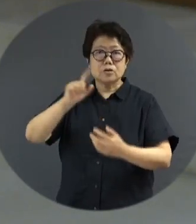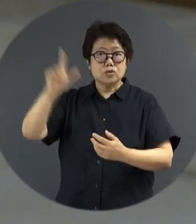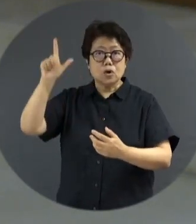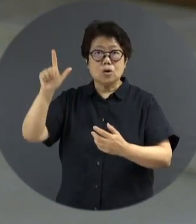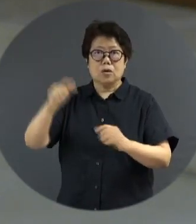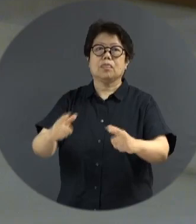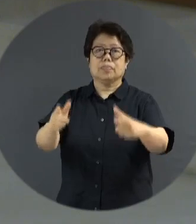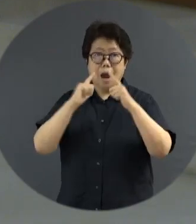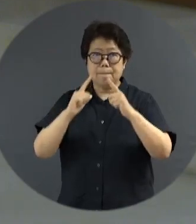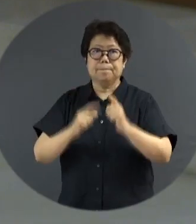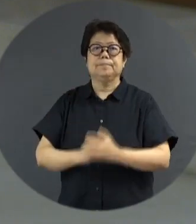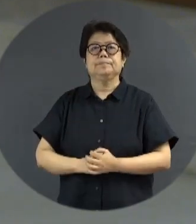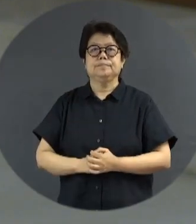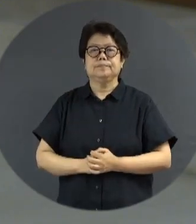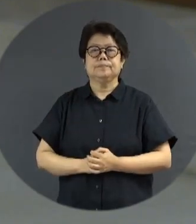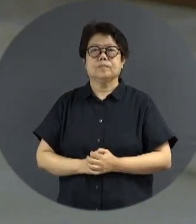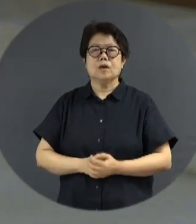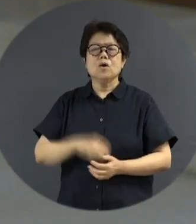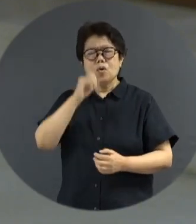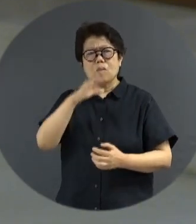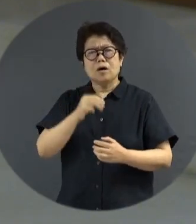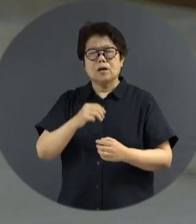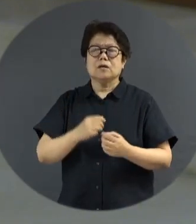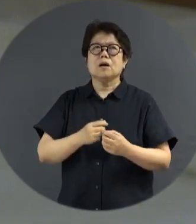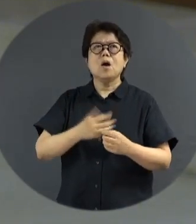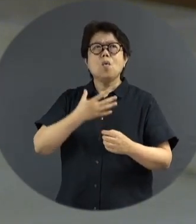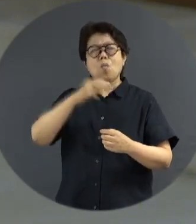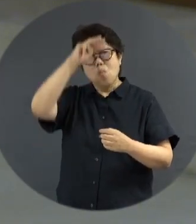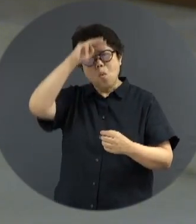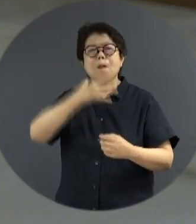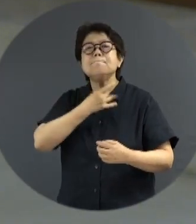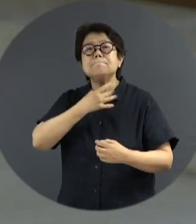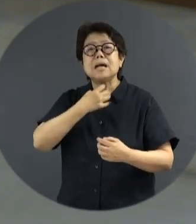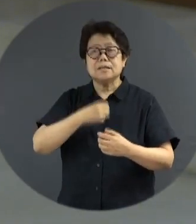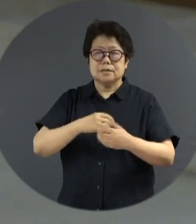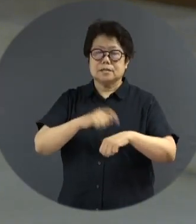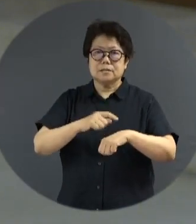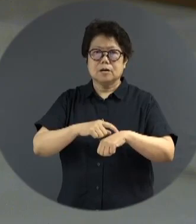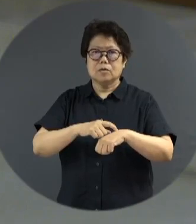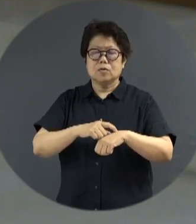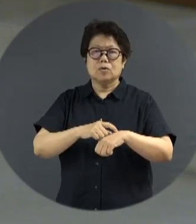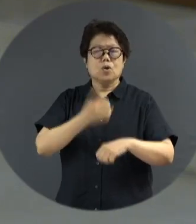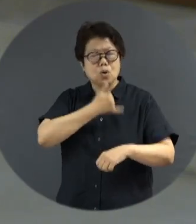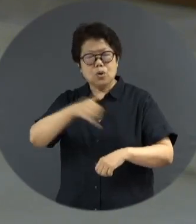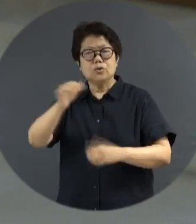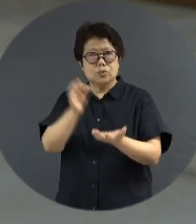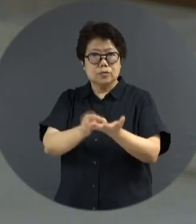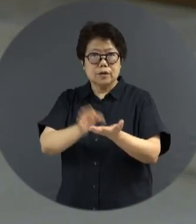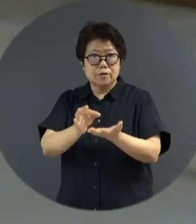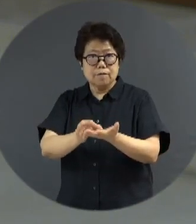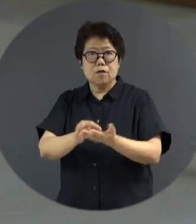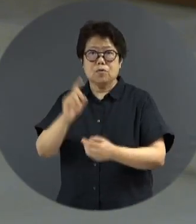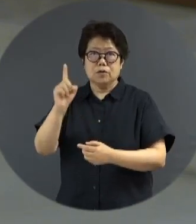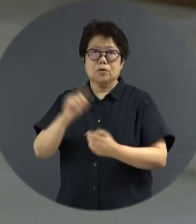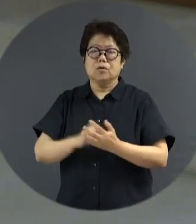个问题。话说在撒洛门开始统治王国之前，他到这个基贝鸿